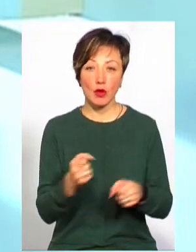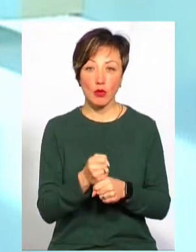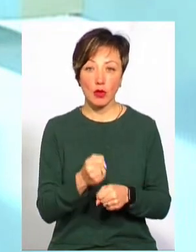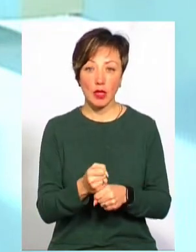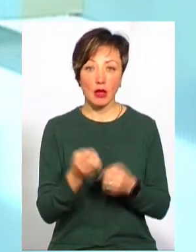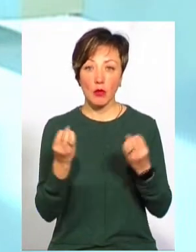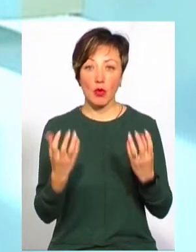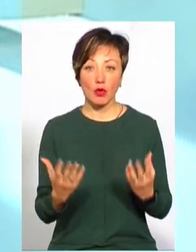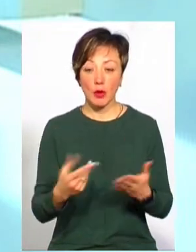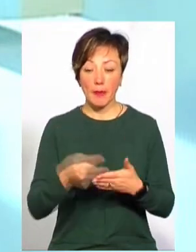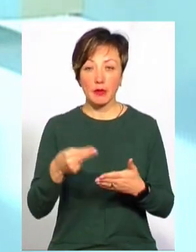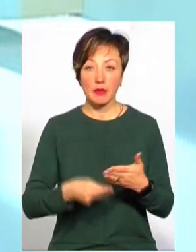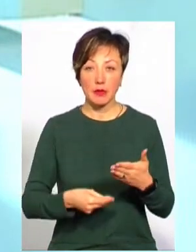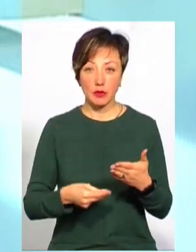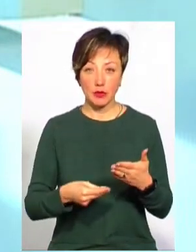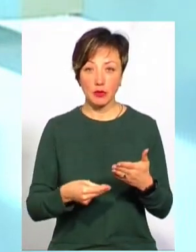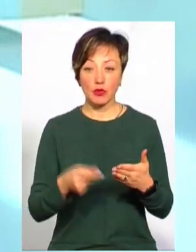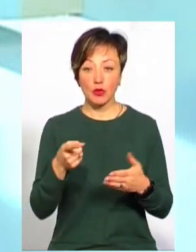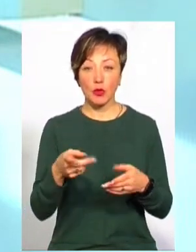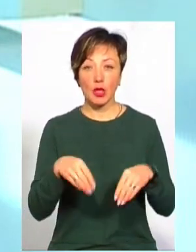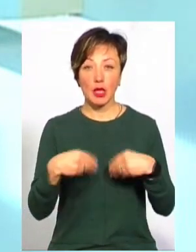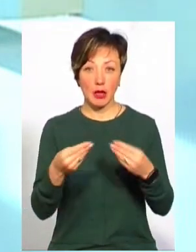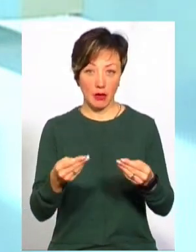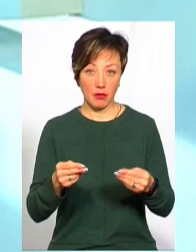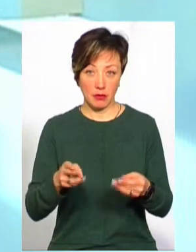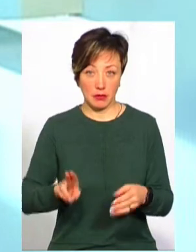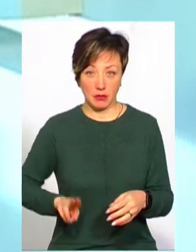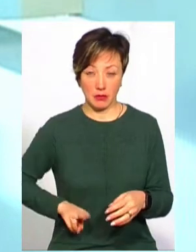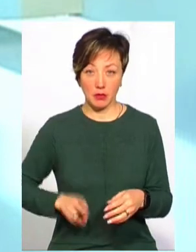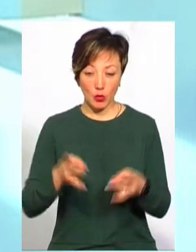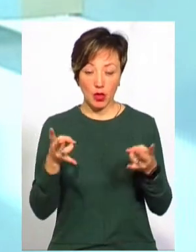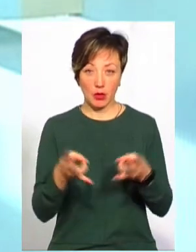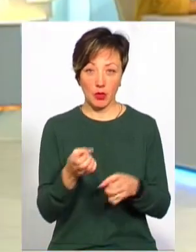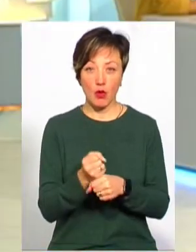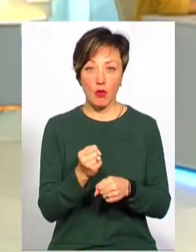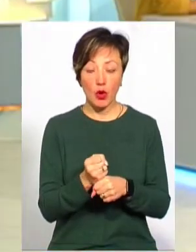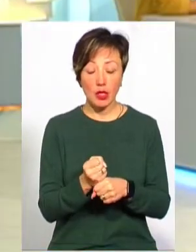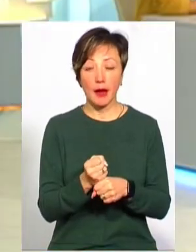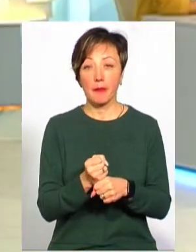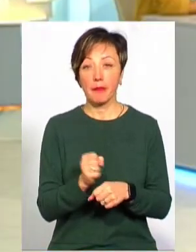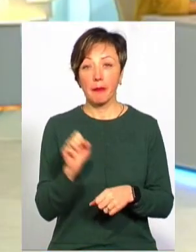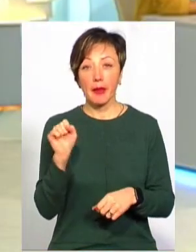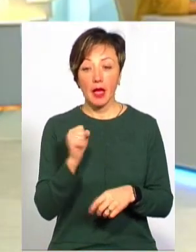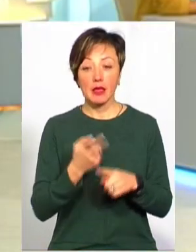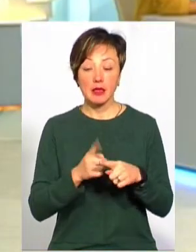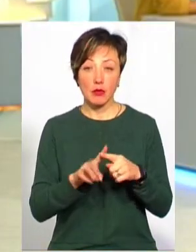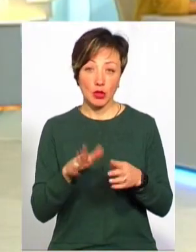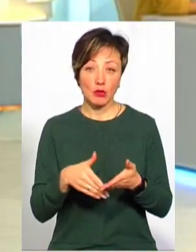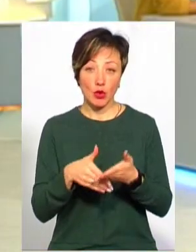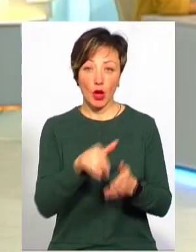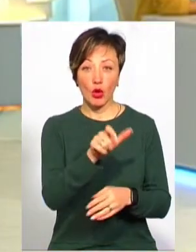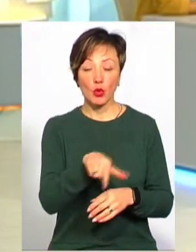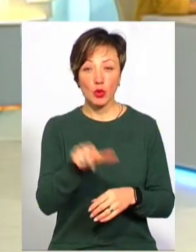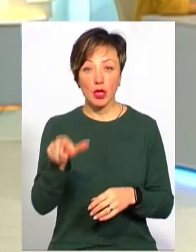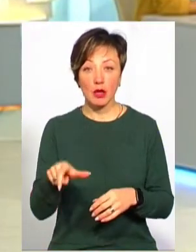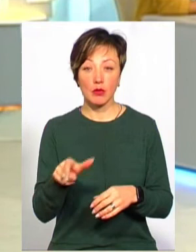роботу, щоб він не просто підписував, скажімо, те, що йому надав роботодавець, тому що йому потрібна робота. А це буде спонукати людей